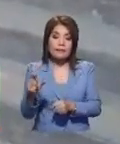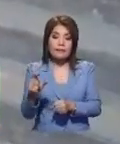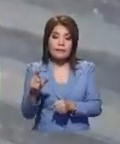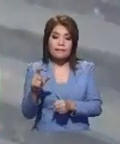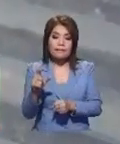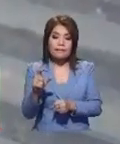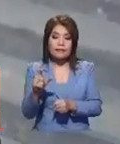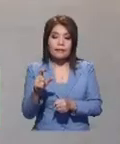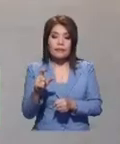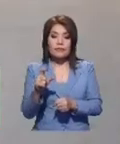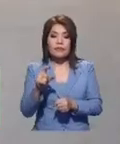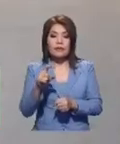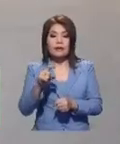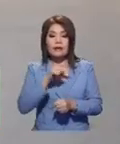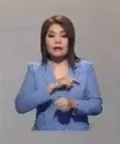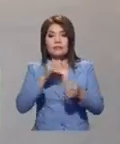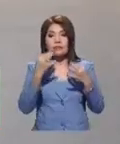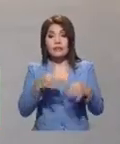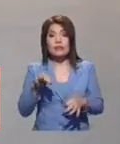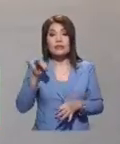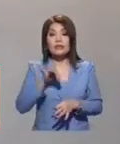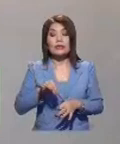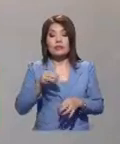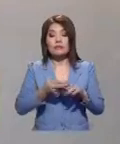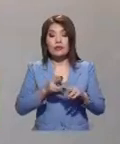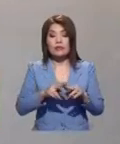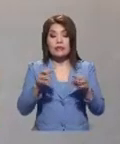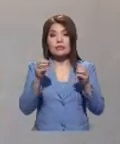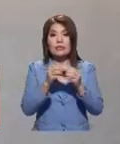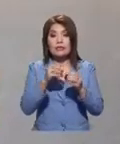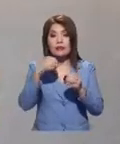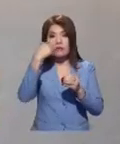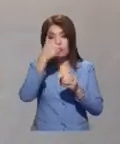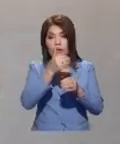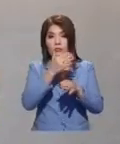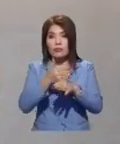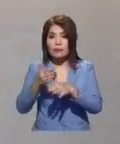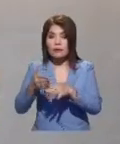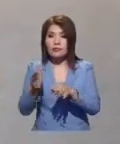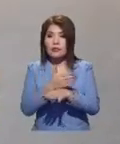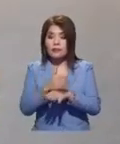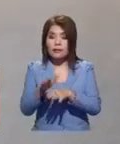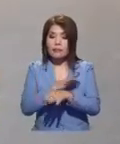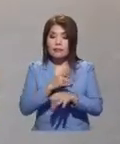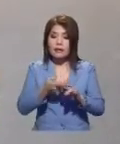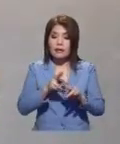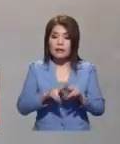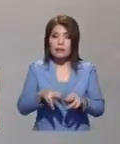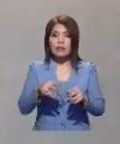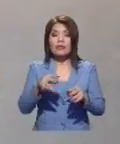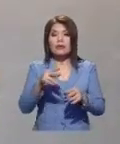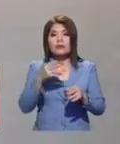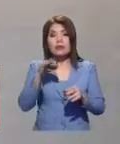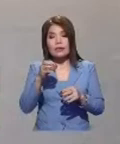адамдардың ақыл-ойы тәуелсіз. Тарихшылар тәуелсіз елдің қадамын 10 жылға бөліп қарастырады. Осы кезеңде мемлекеттік рәміздер белгіленді, төл теңгеміз